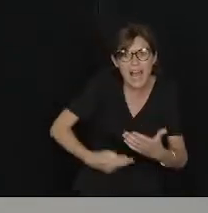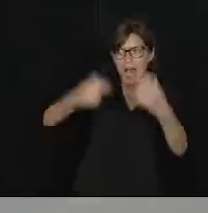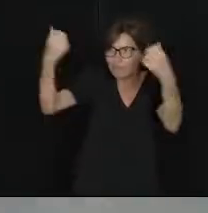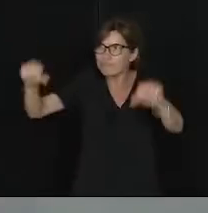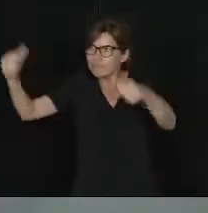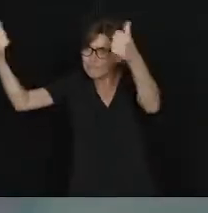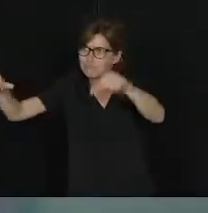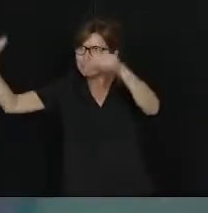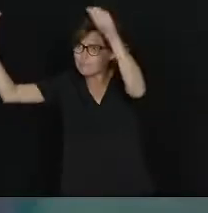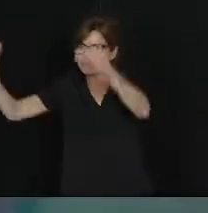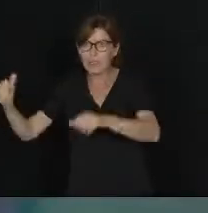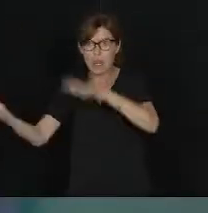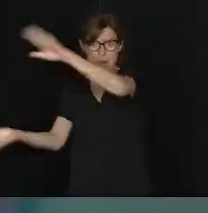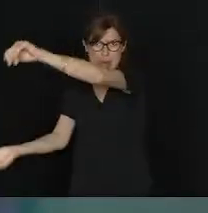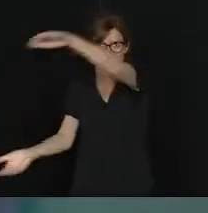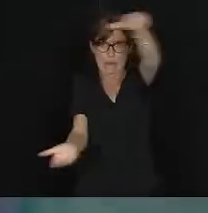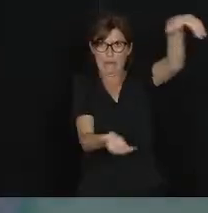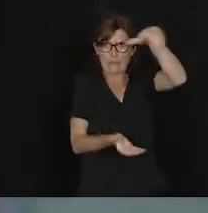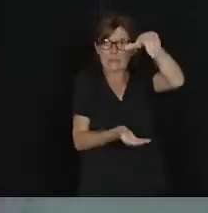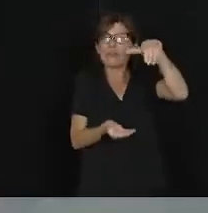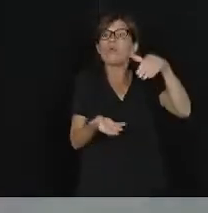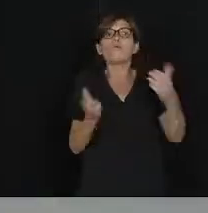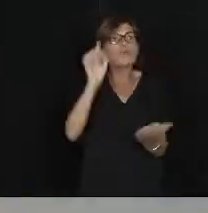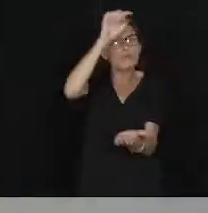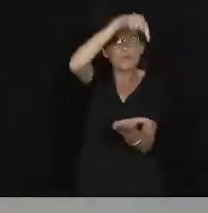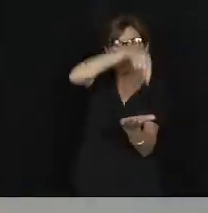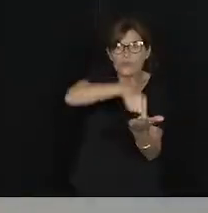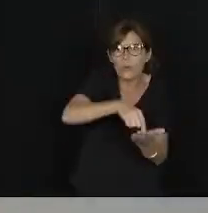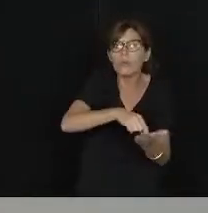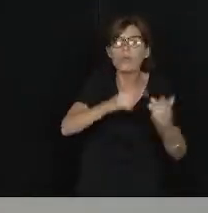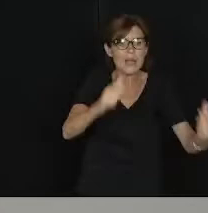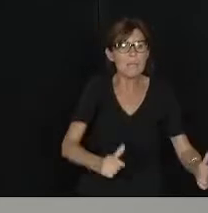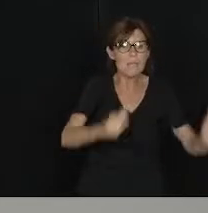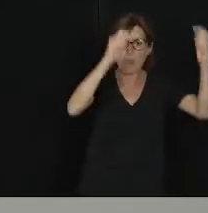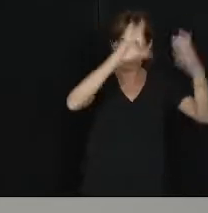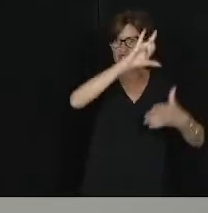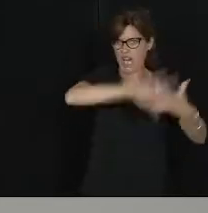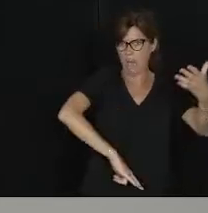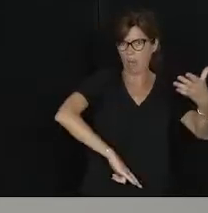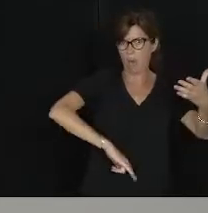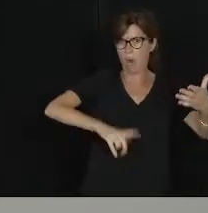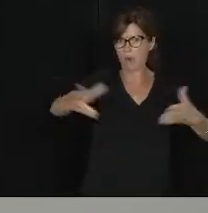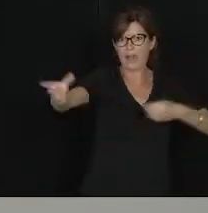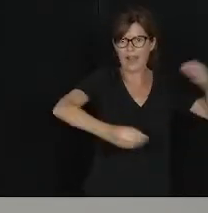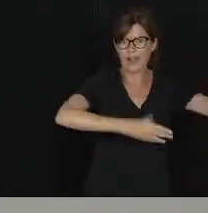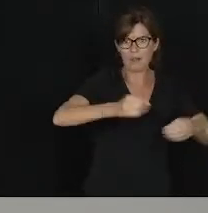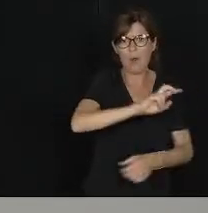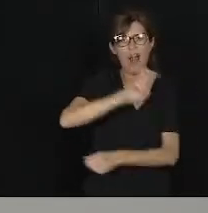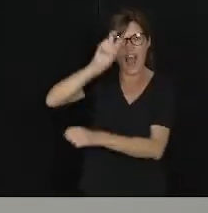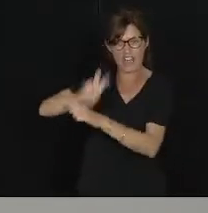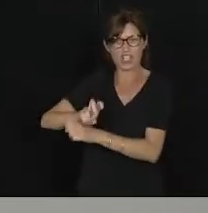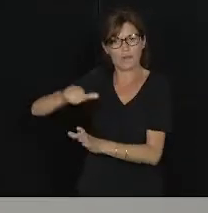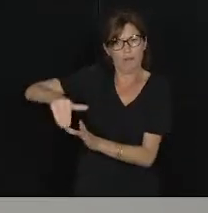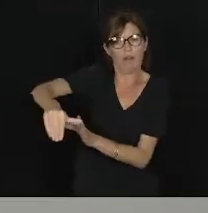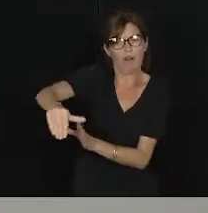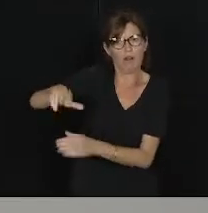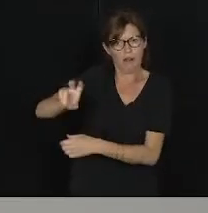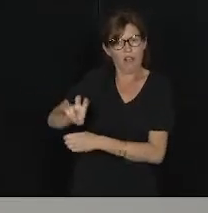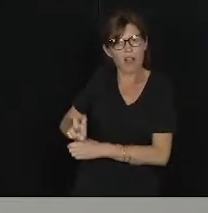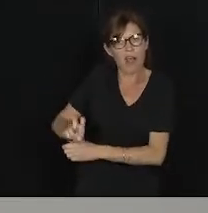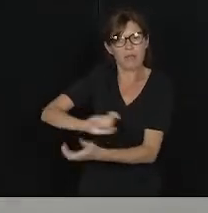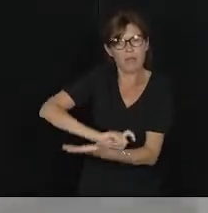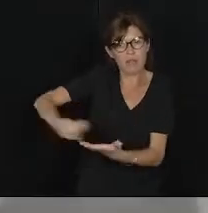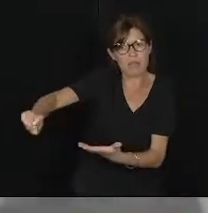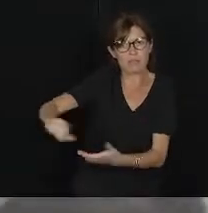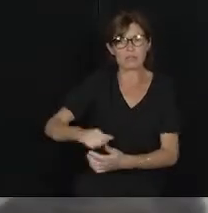archivés dans les archives départementales parisiennes. Alors, par ailleurs, en salle de classe et de façon ici radicale, le temps de la guerre